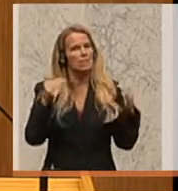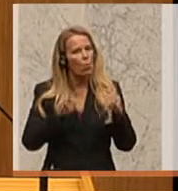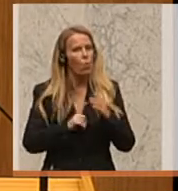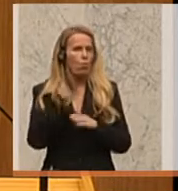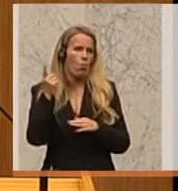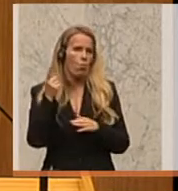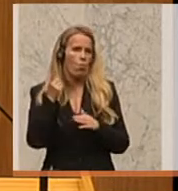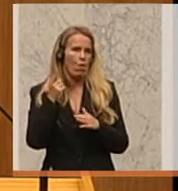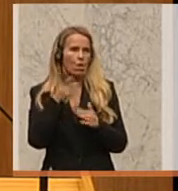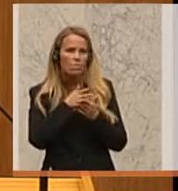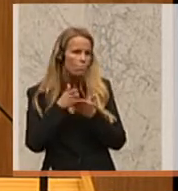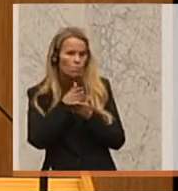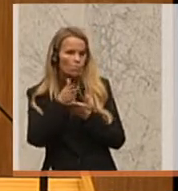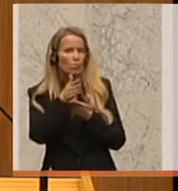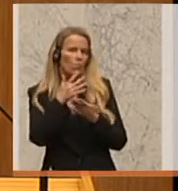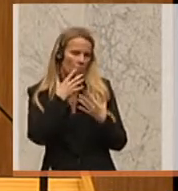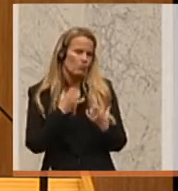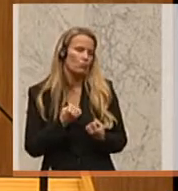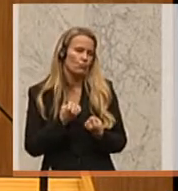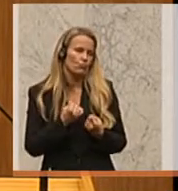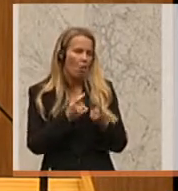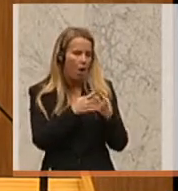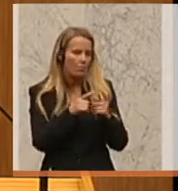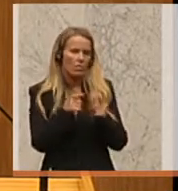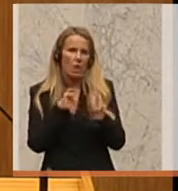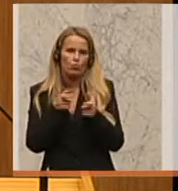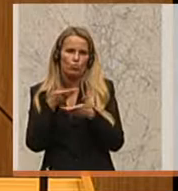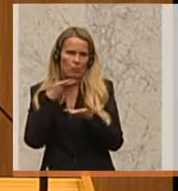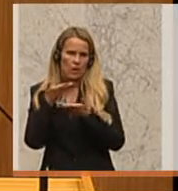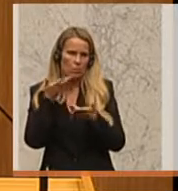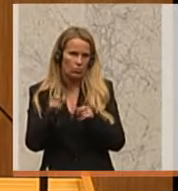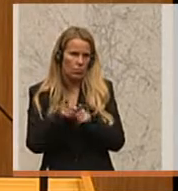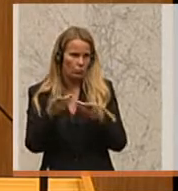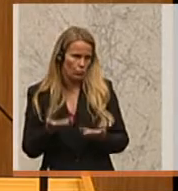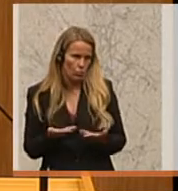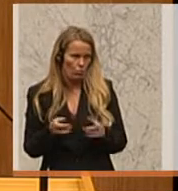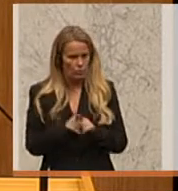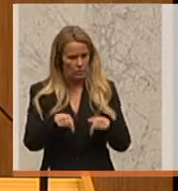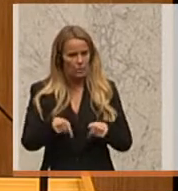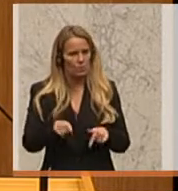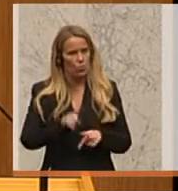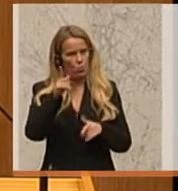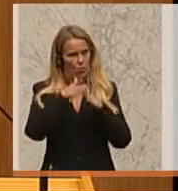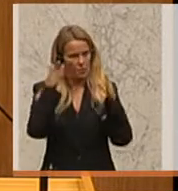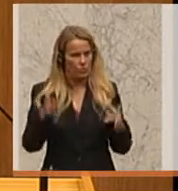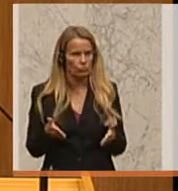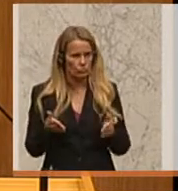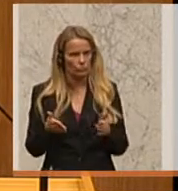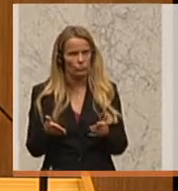man sich wünschen könnte, in allen Ausschussberatungen und auch hier im Hohen Haus, und wenn Sie so wollen, quasi